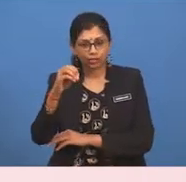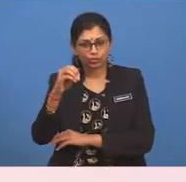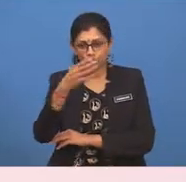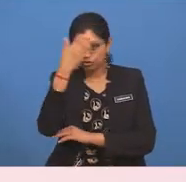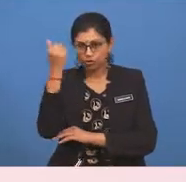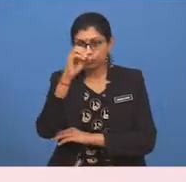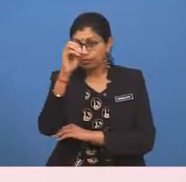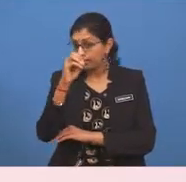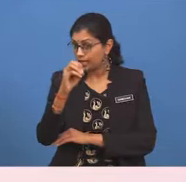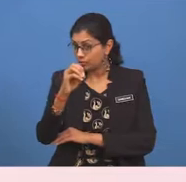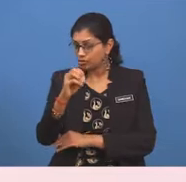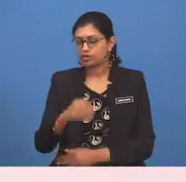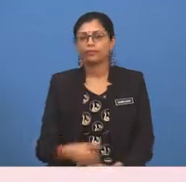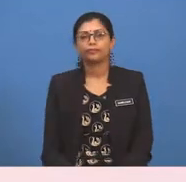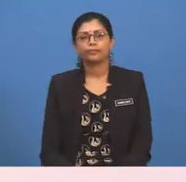340%.